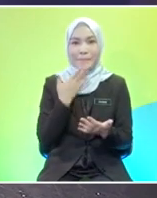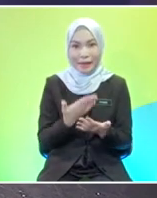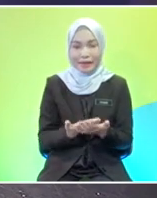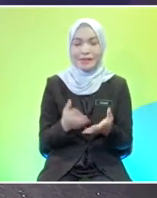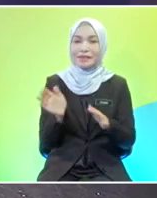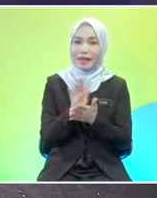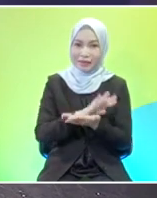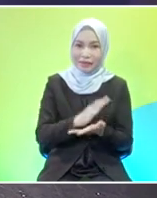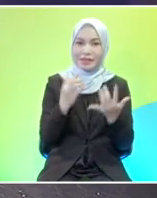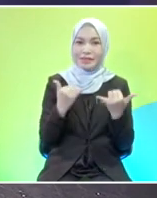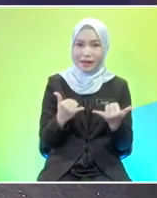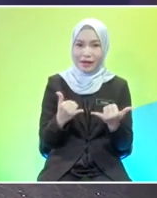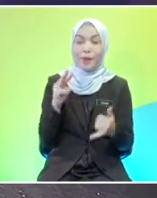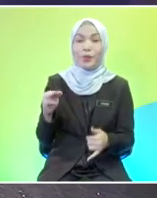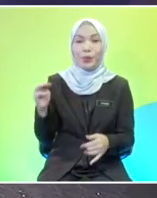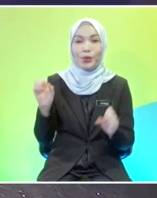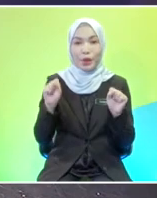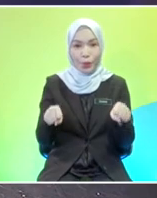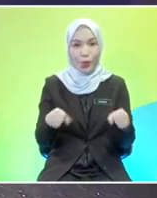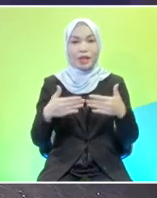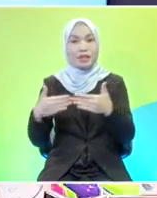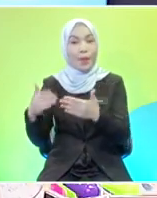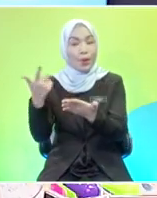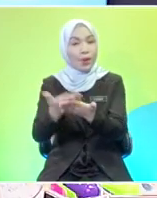membuat sedikit latihan untuk dapat mereka